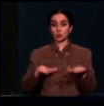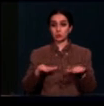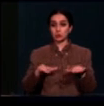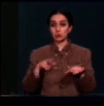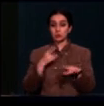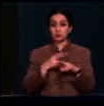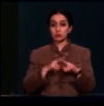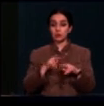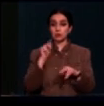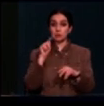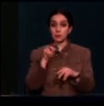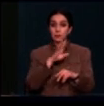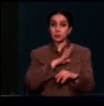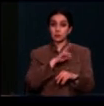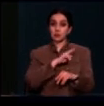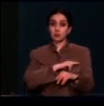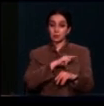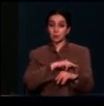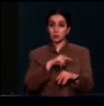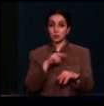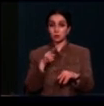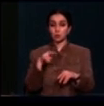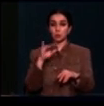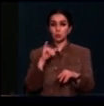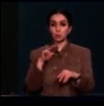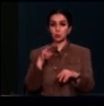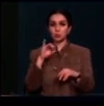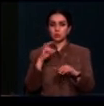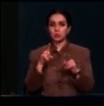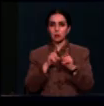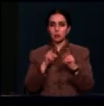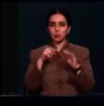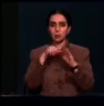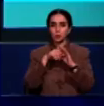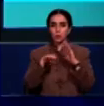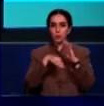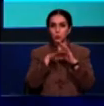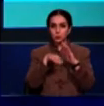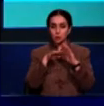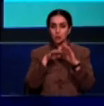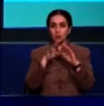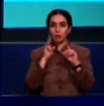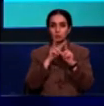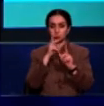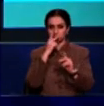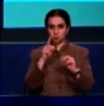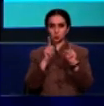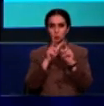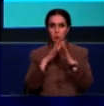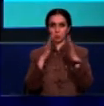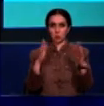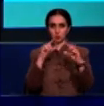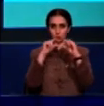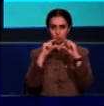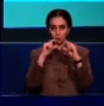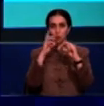предводителем дворянства, если помните. Дутый – это значит пустое внутри. Оно вам кажется большим, но